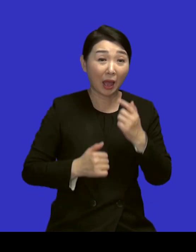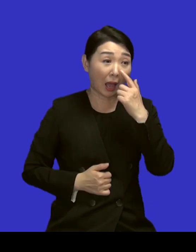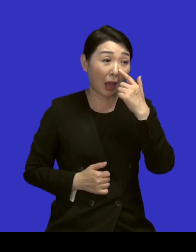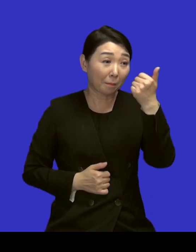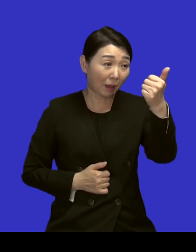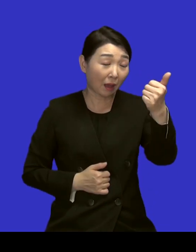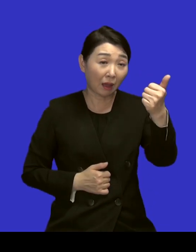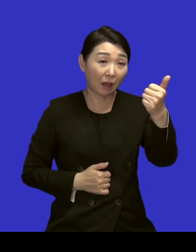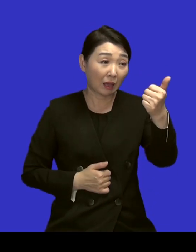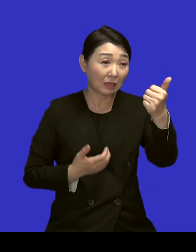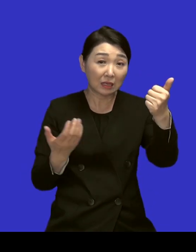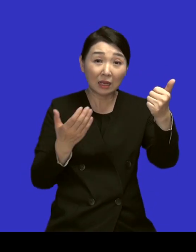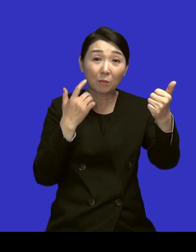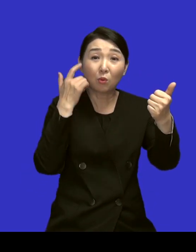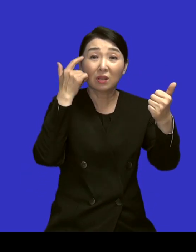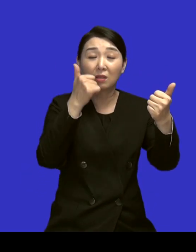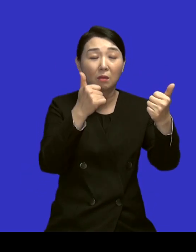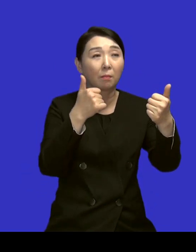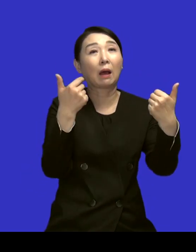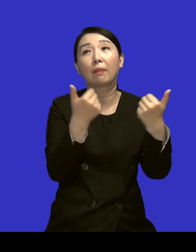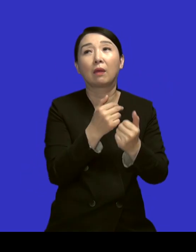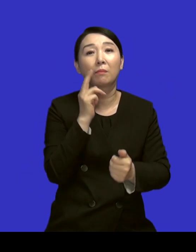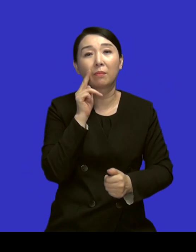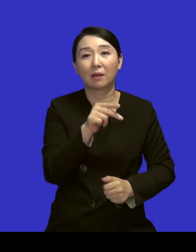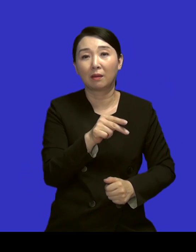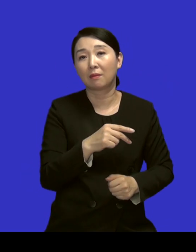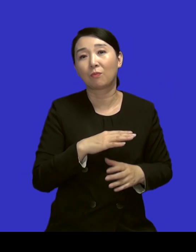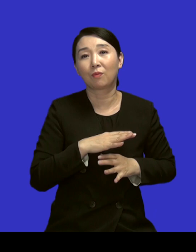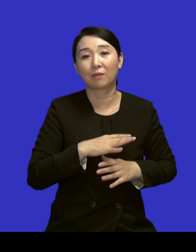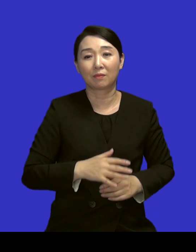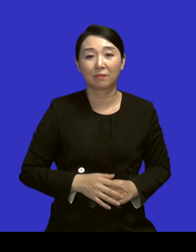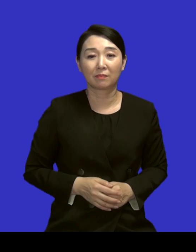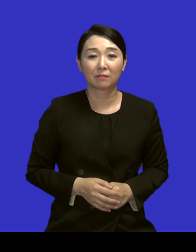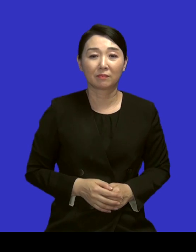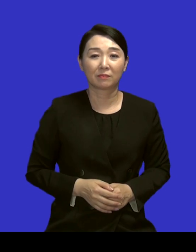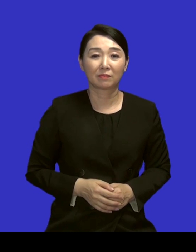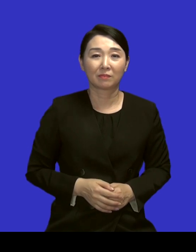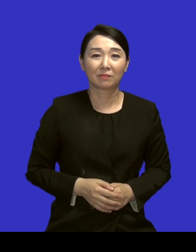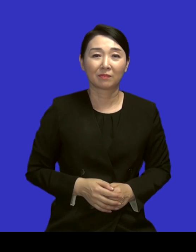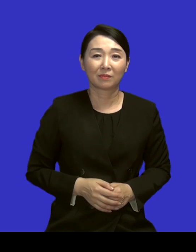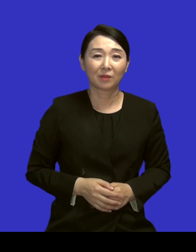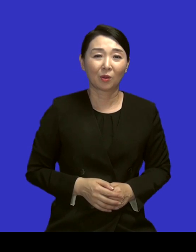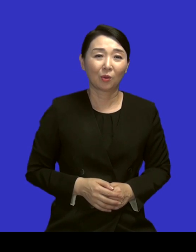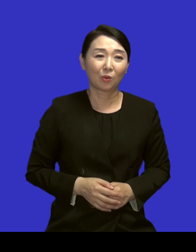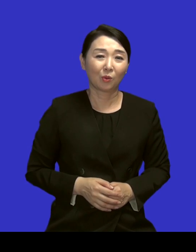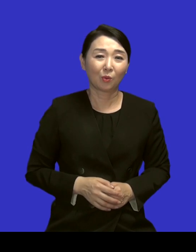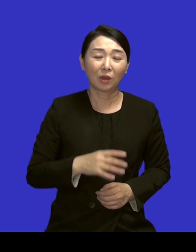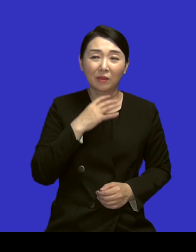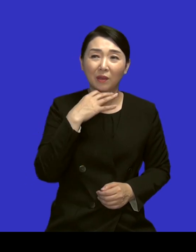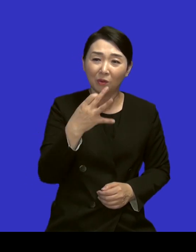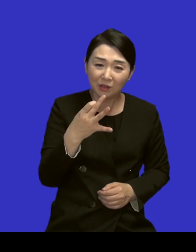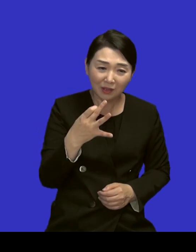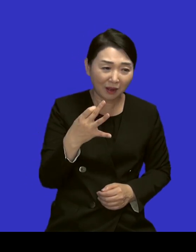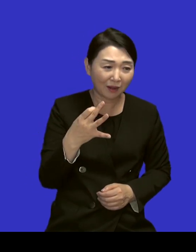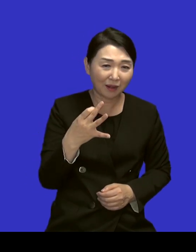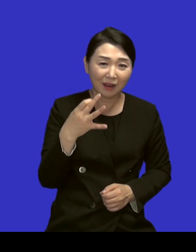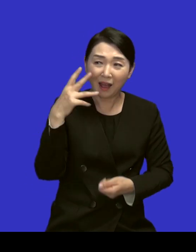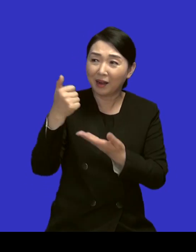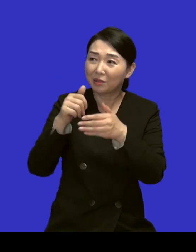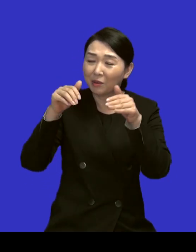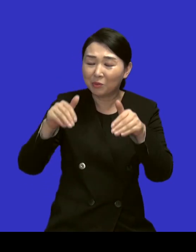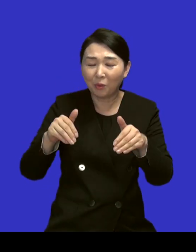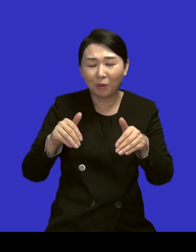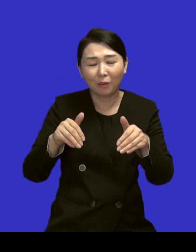목사님이신데도 좀 깜짝 놀랐어요. 너무 반대를 하시는 거예요. 너무 이른 종이지. 그렇죠. 맞아요. 그런데 저는